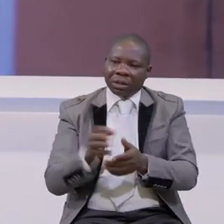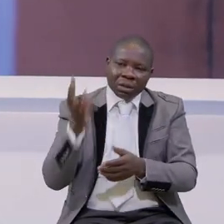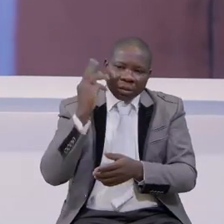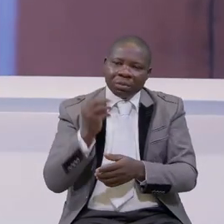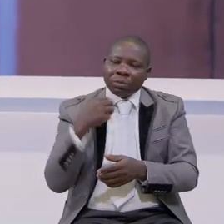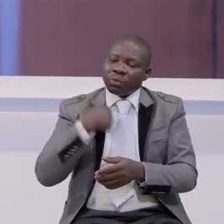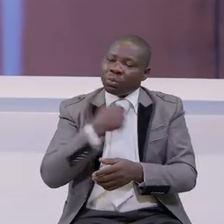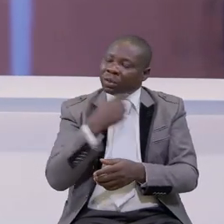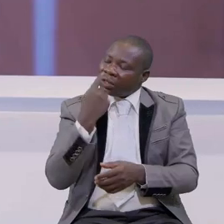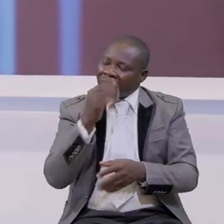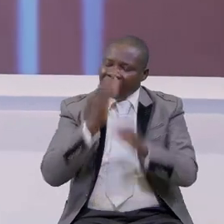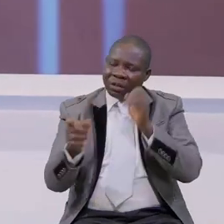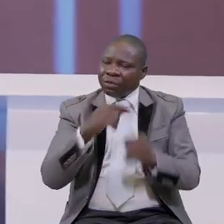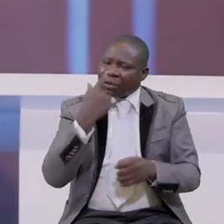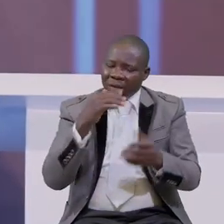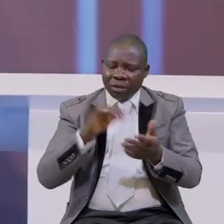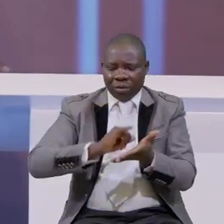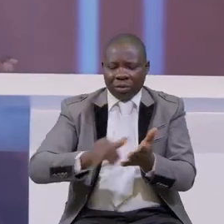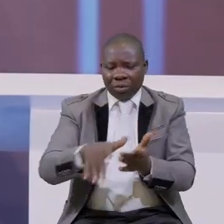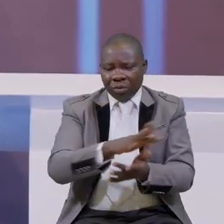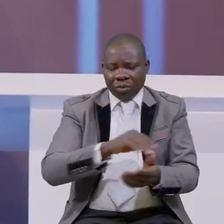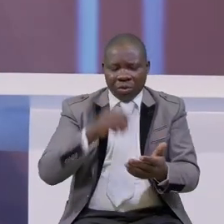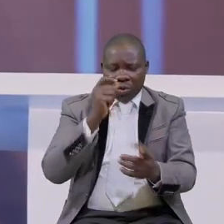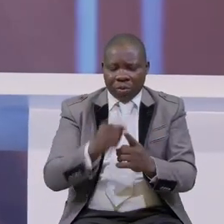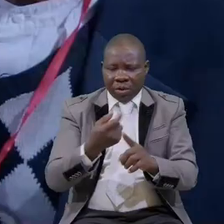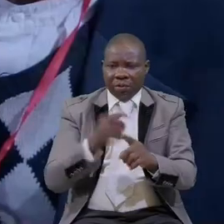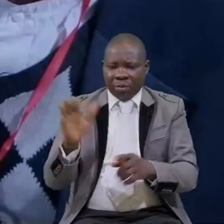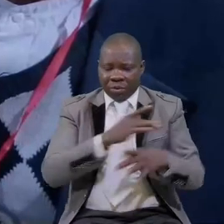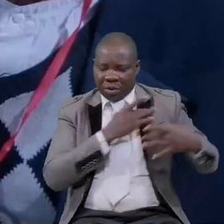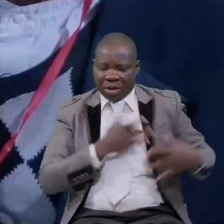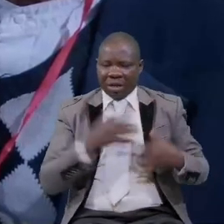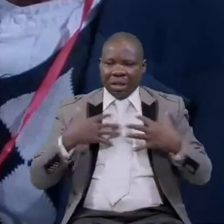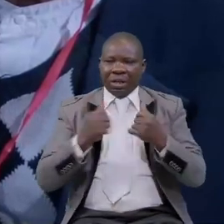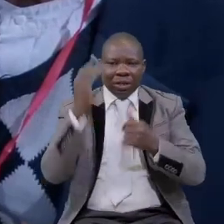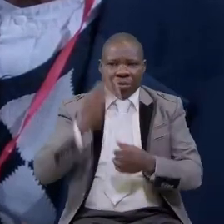Et si vous dites ces paroles de votre cœur, la guérison va venir.